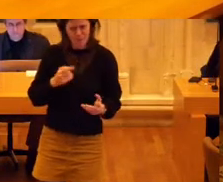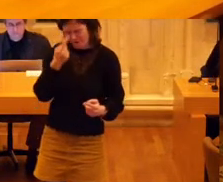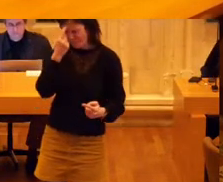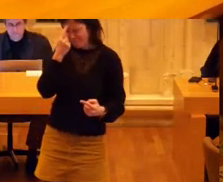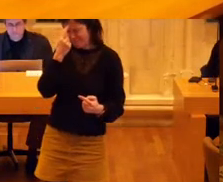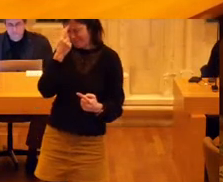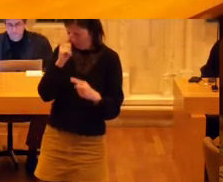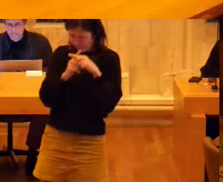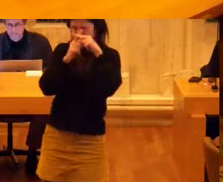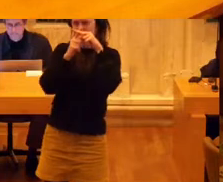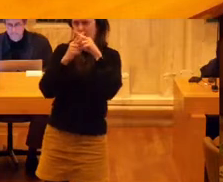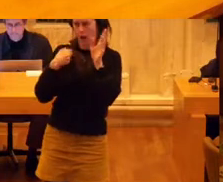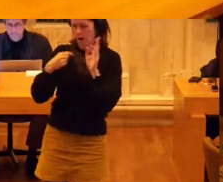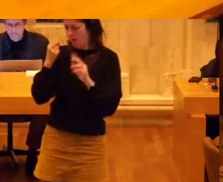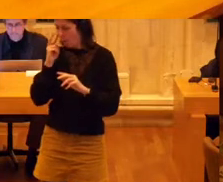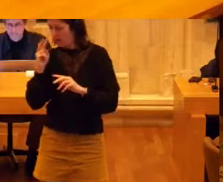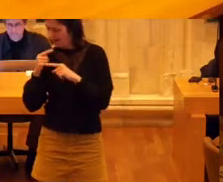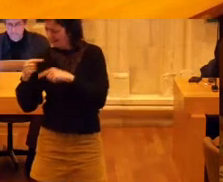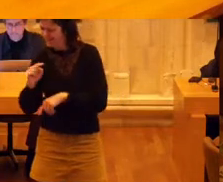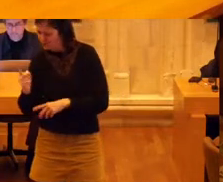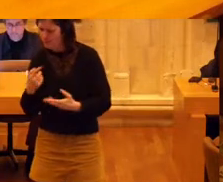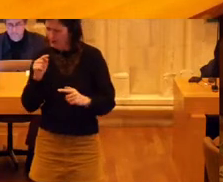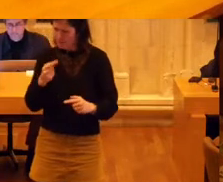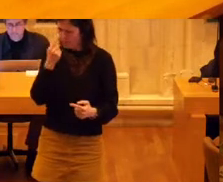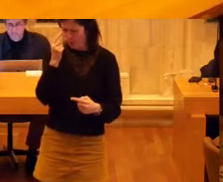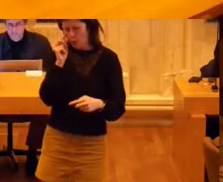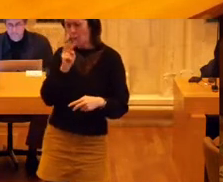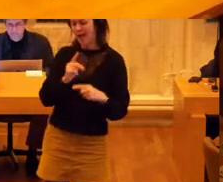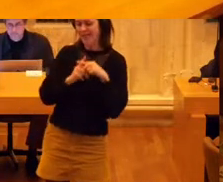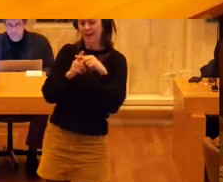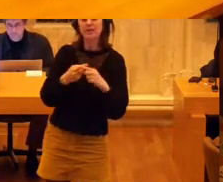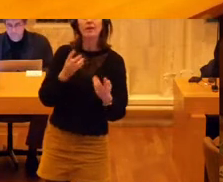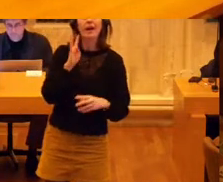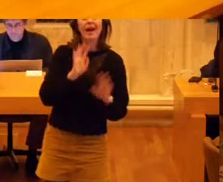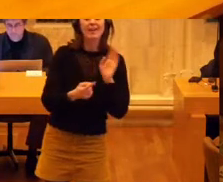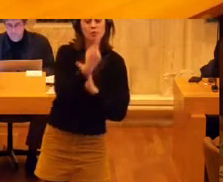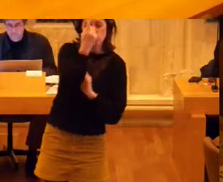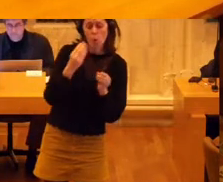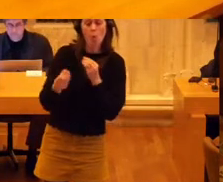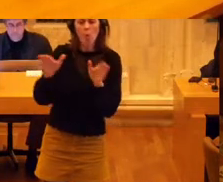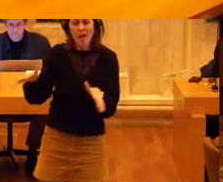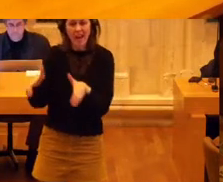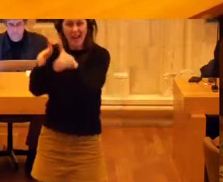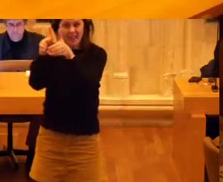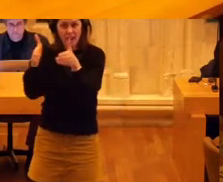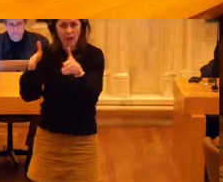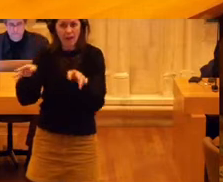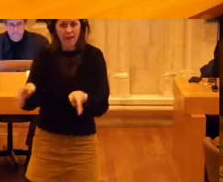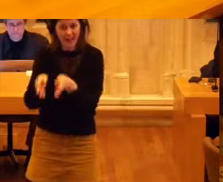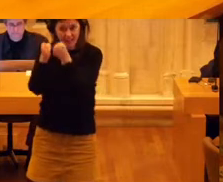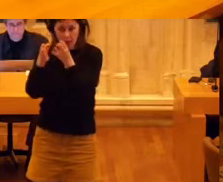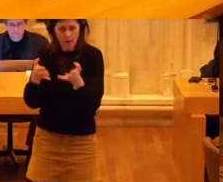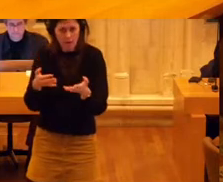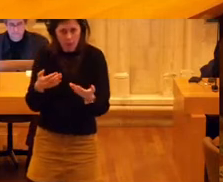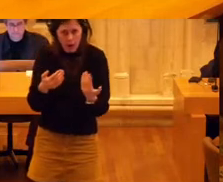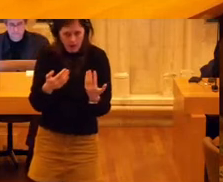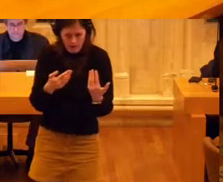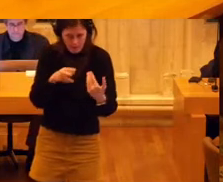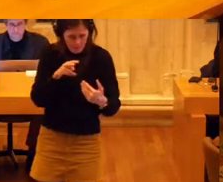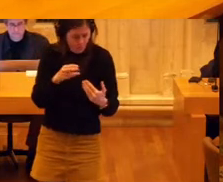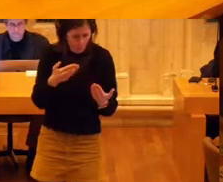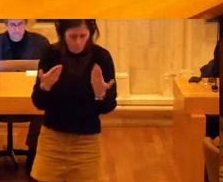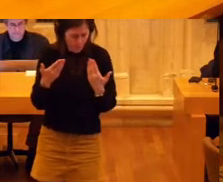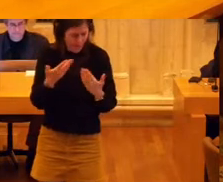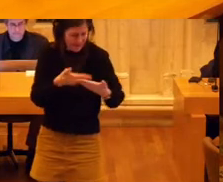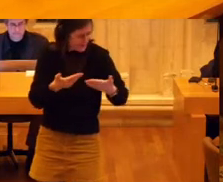plein et non pas à moitié vide, c'est par exemple la situation et de la Grâce de Dieu et la Guérinière, où on est dans des chiffres quand même en augmentation par rapport à la situation qu'on